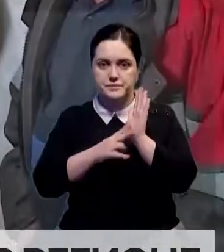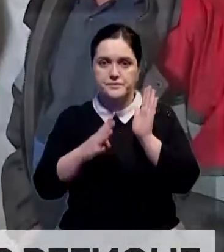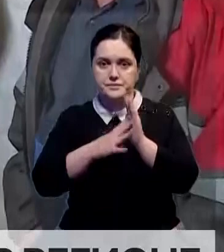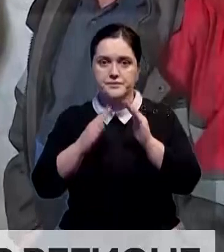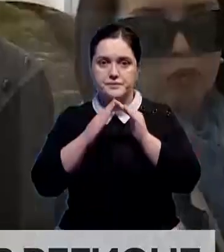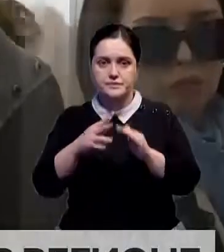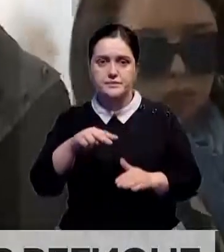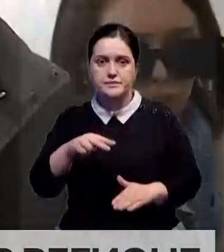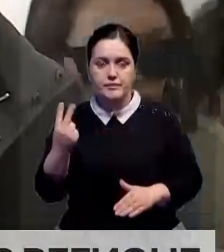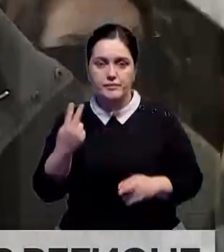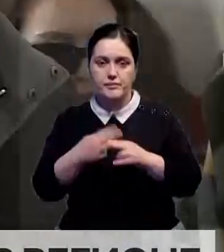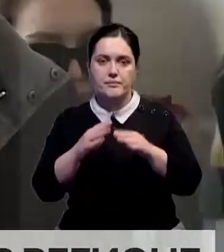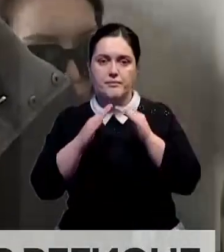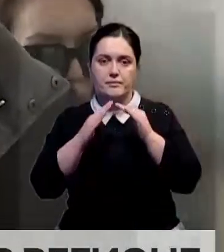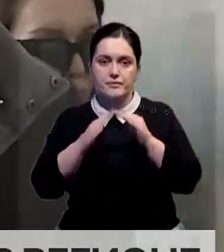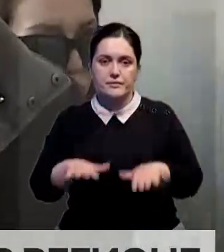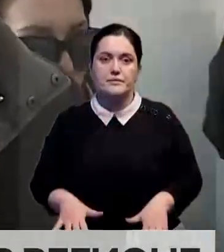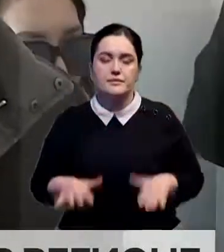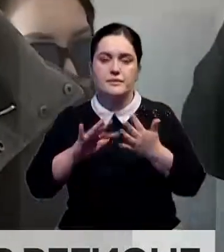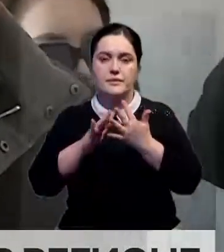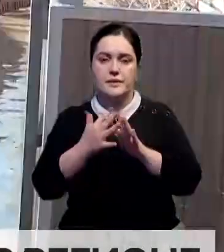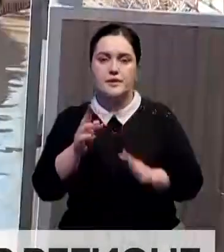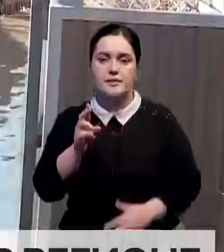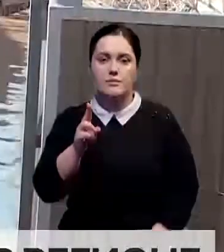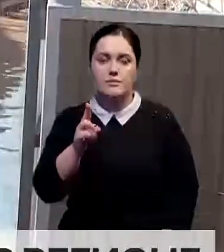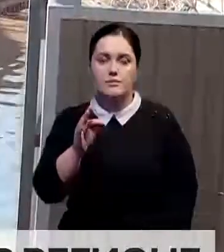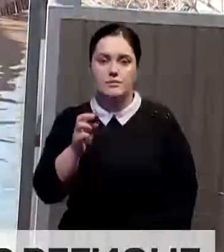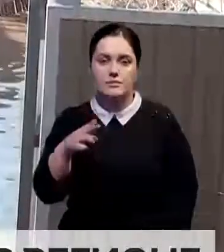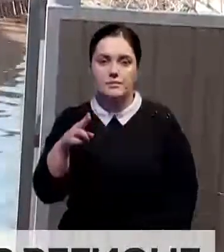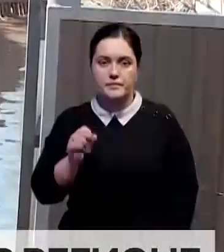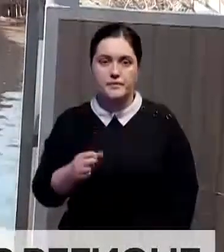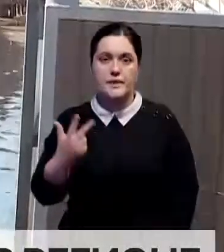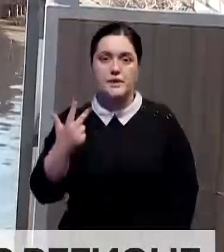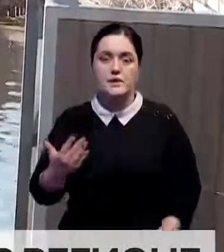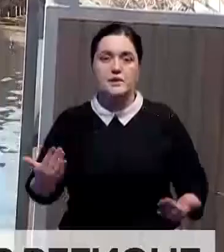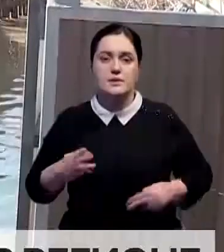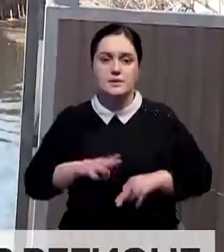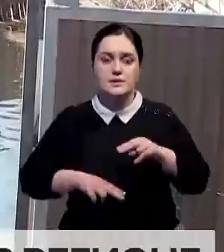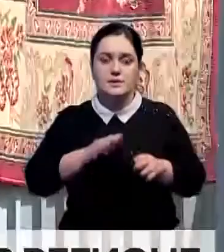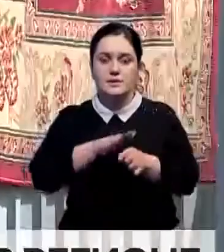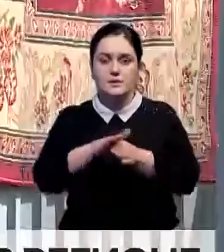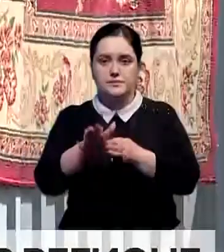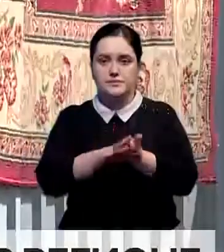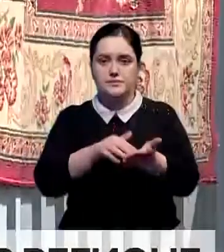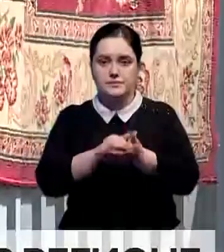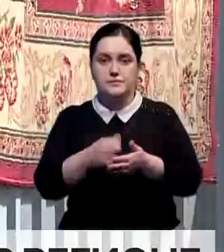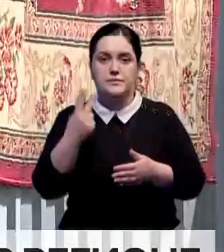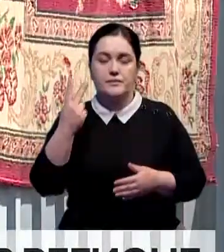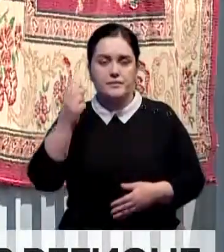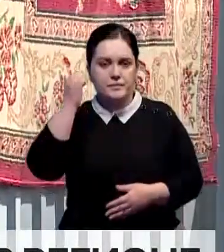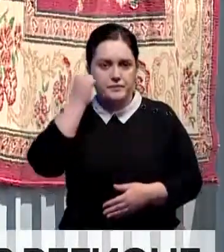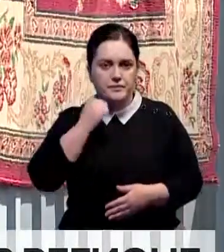домов и 22 дворовые территории подтоплены в селе хоп да три жилых строения полностью разрушены